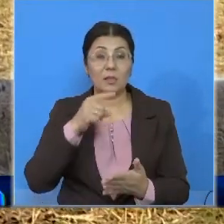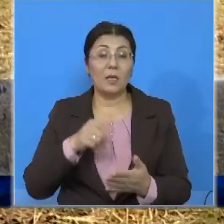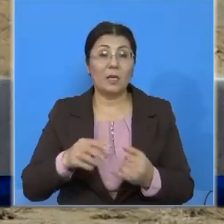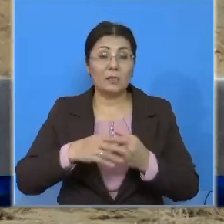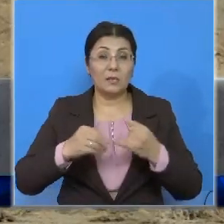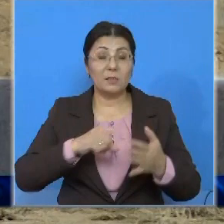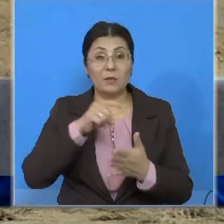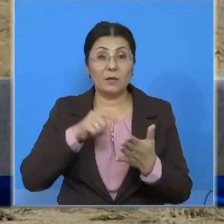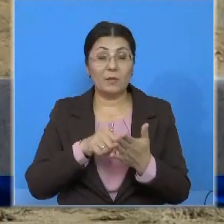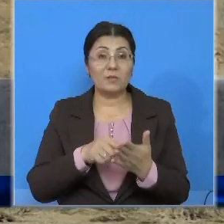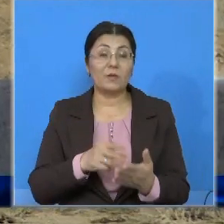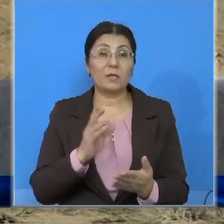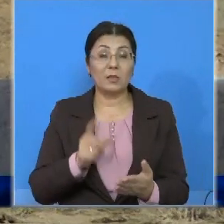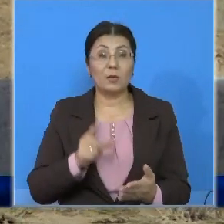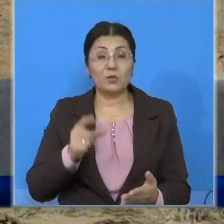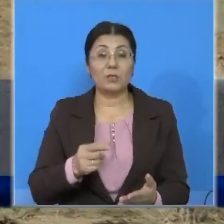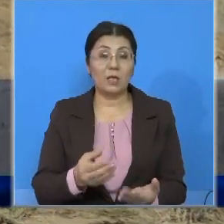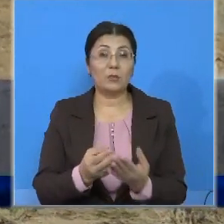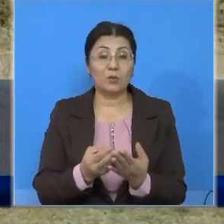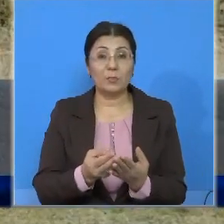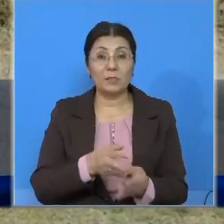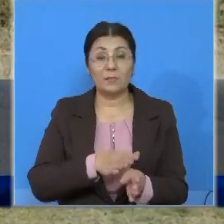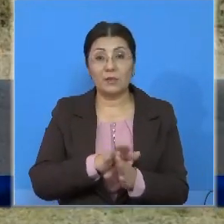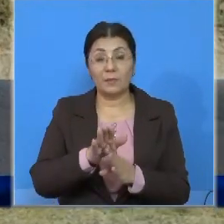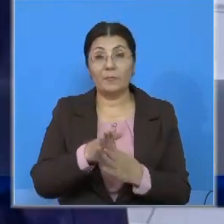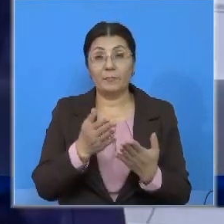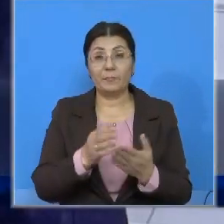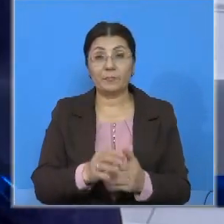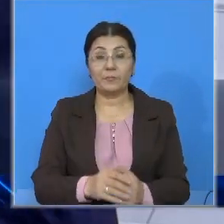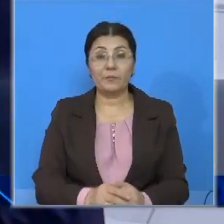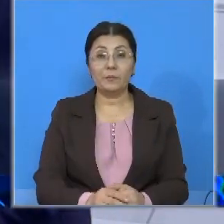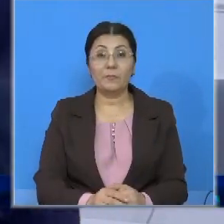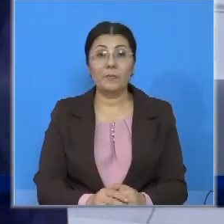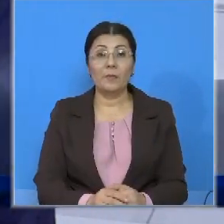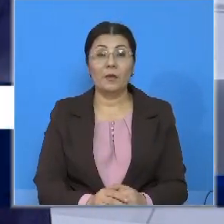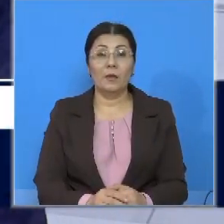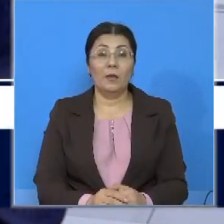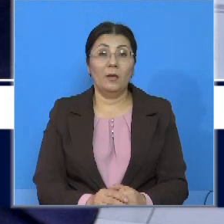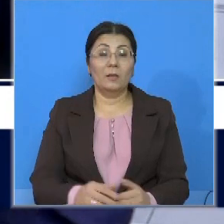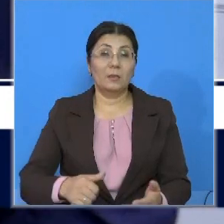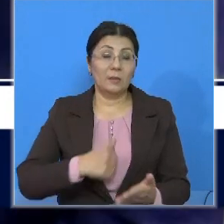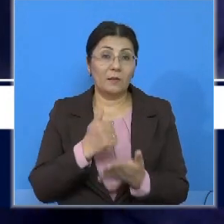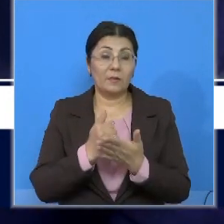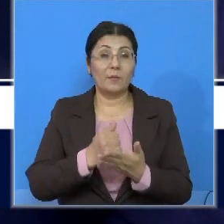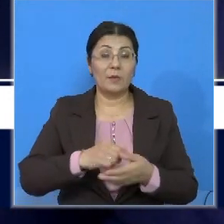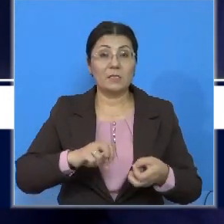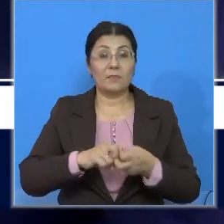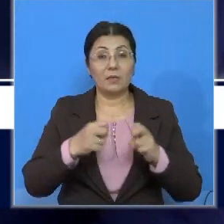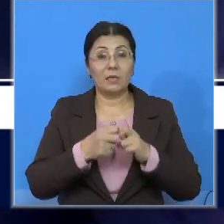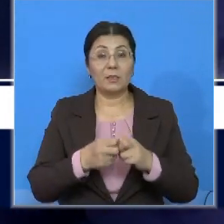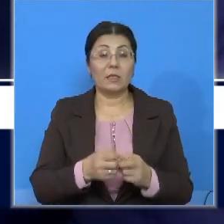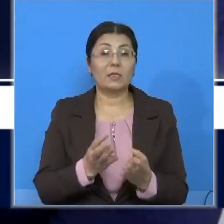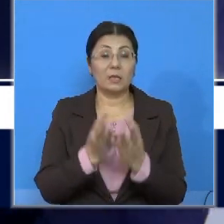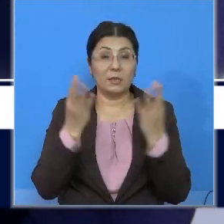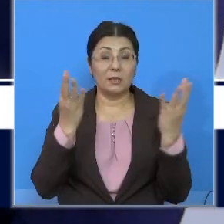заявки, ожидающие земельные участки, планируется удовлетворить за 2 года. Один из самых важных вопросов – закрытие заявок по